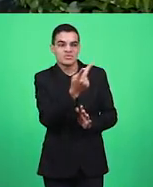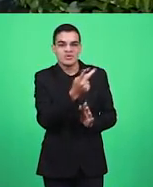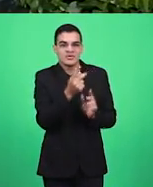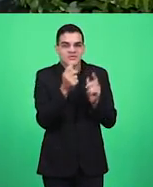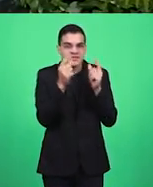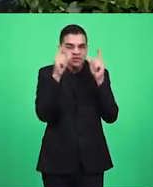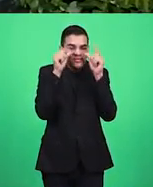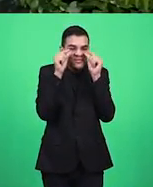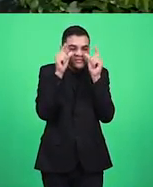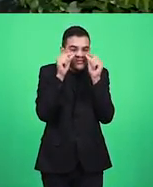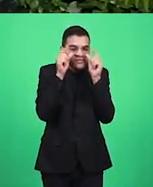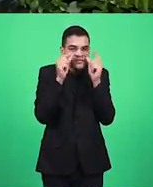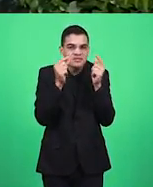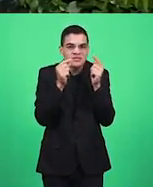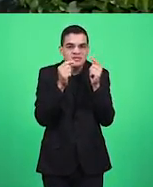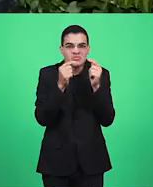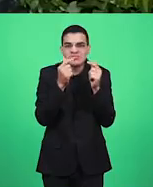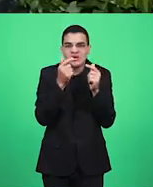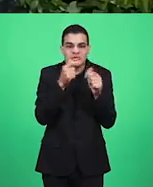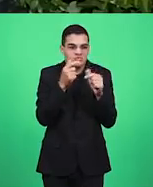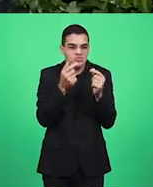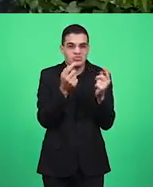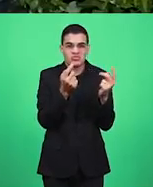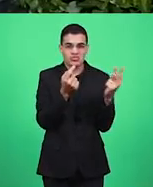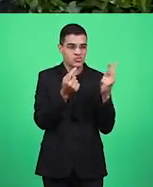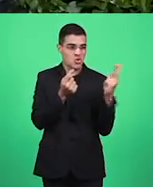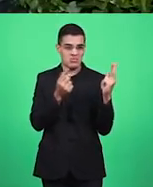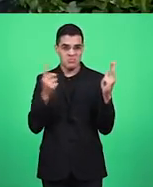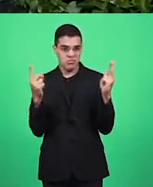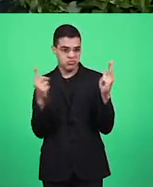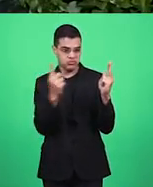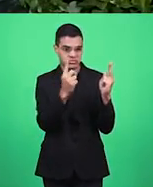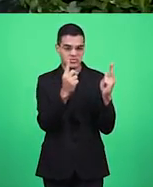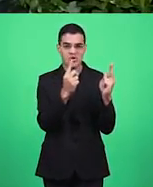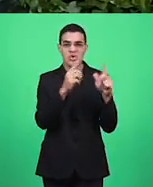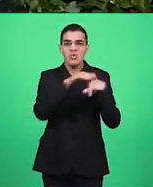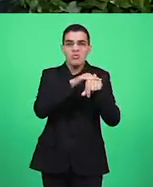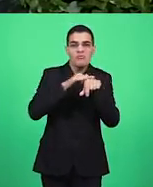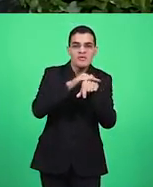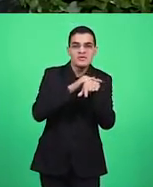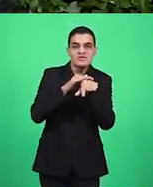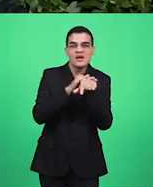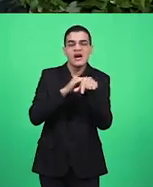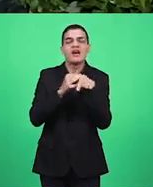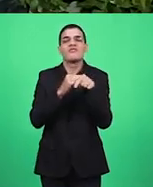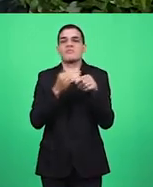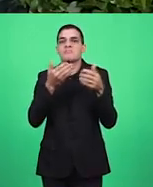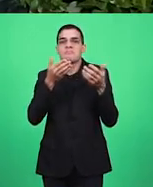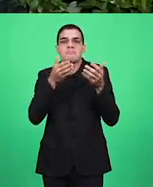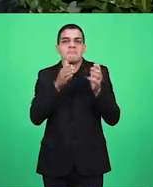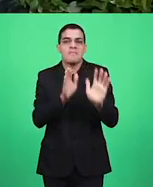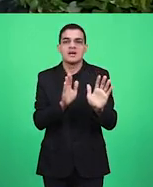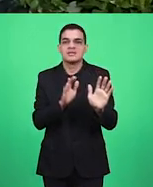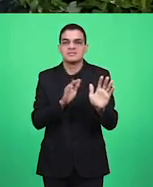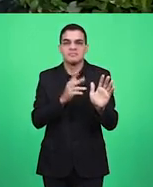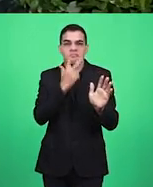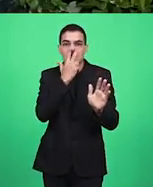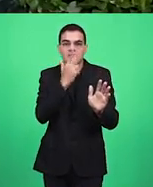очи у них были удержаны, они не узнавали Иисуса, они разговаривали как с каким-то человеком, как с